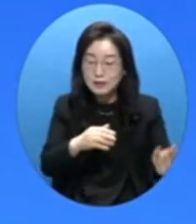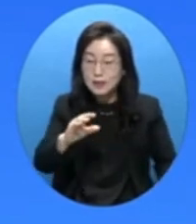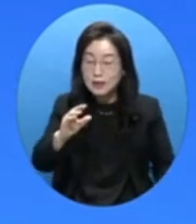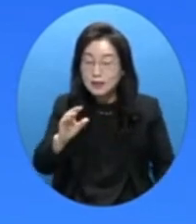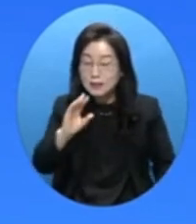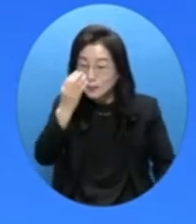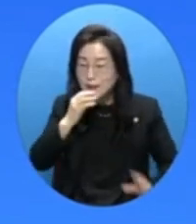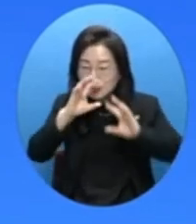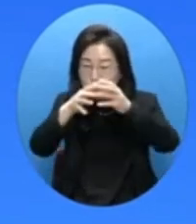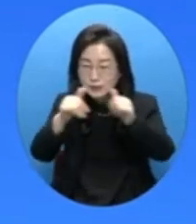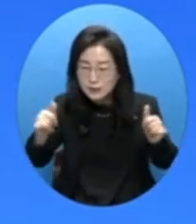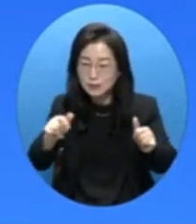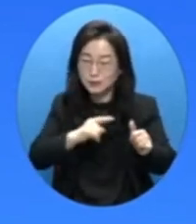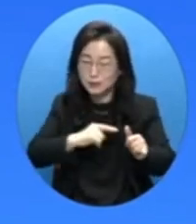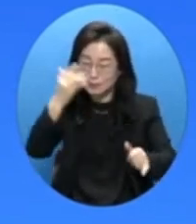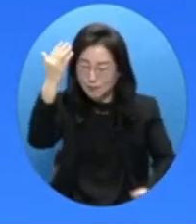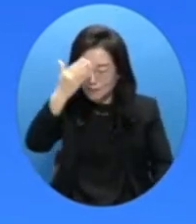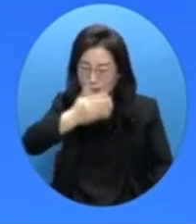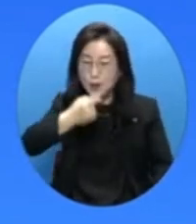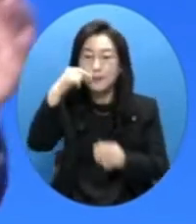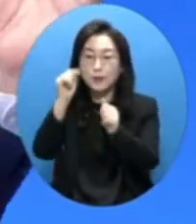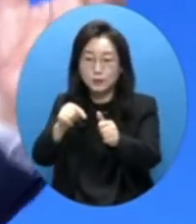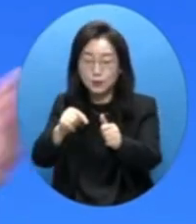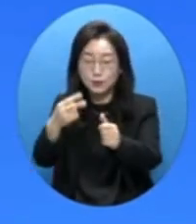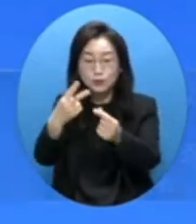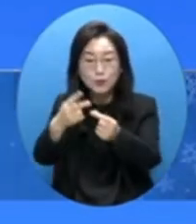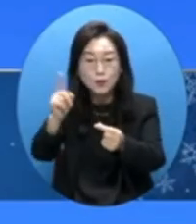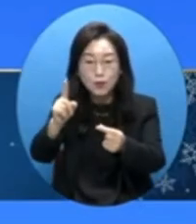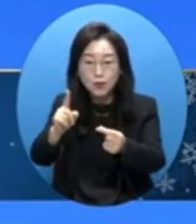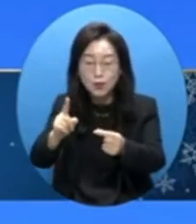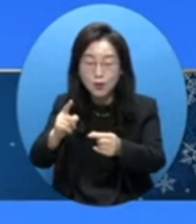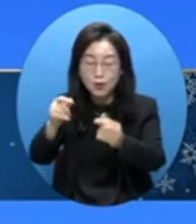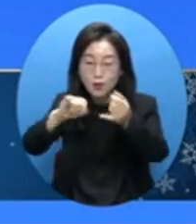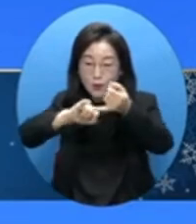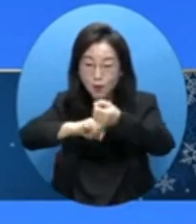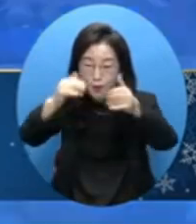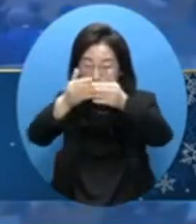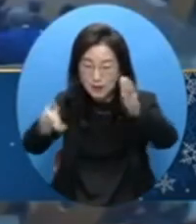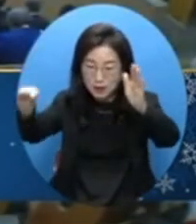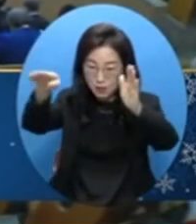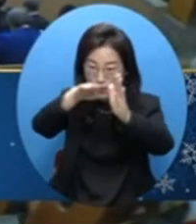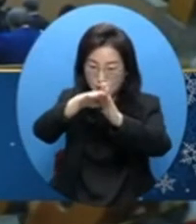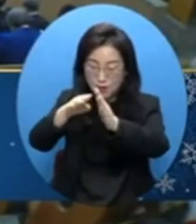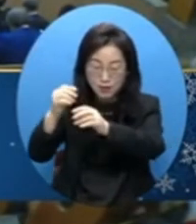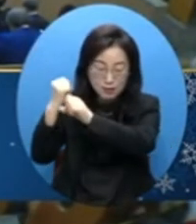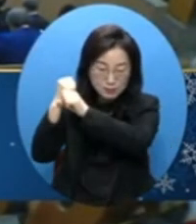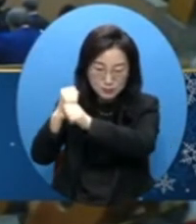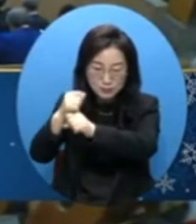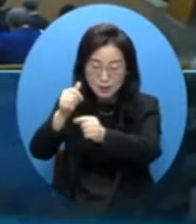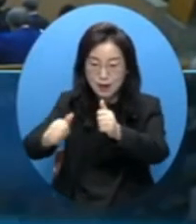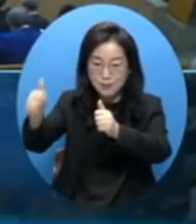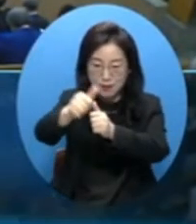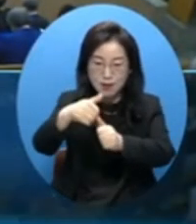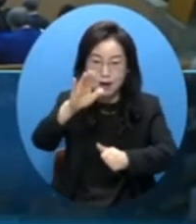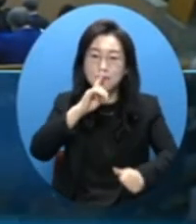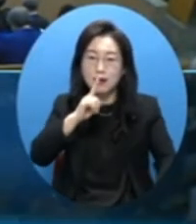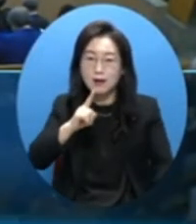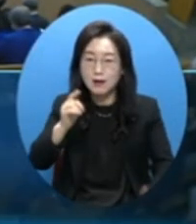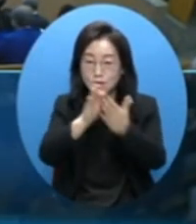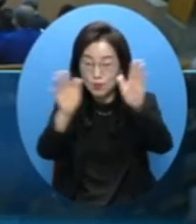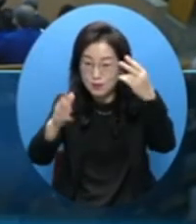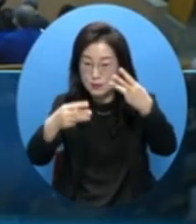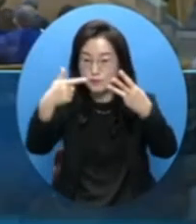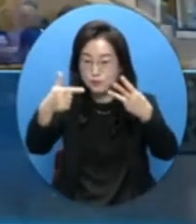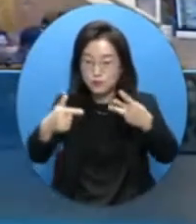앞에 성결하게 하고 그다음 명령하시기를 언약궤를 앞세우고 나가라고 말씀하셨습니다 여기서 3장 6절입니다 여호수아가 또